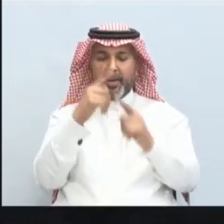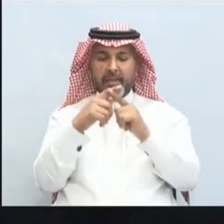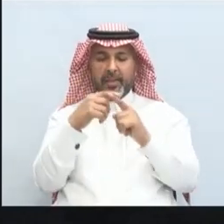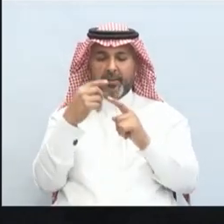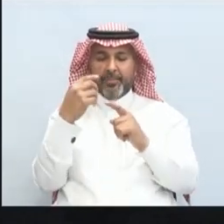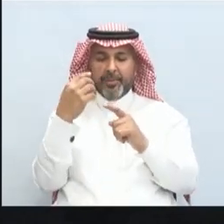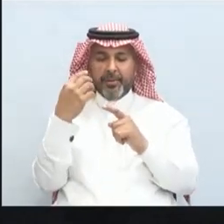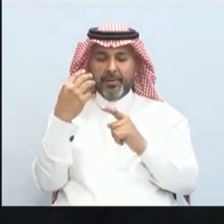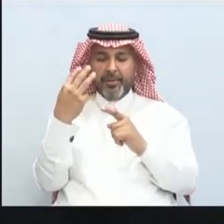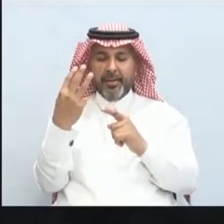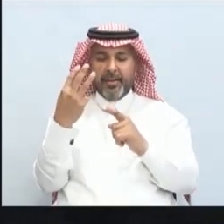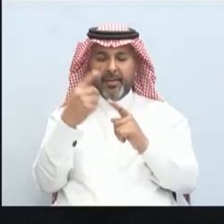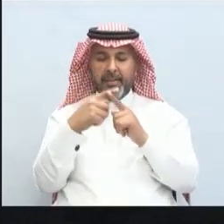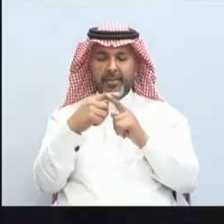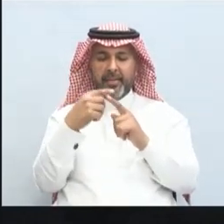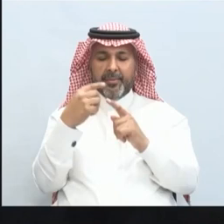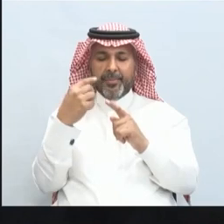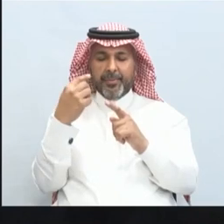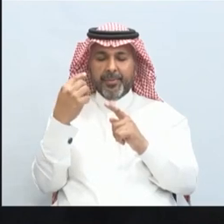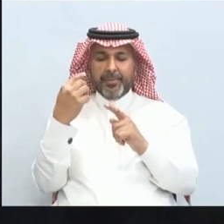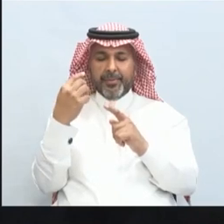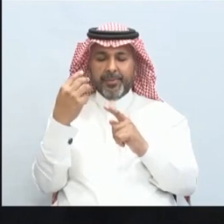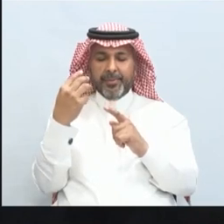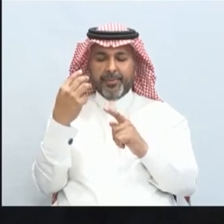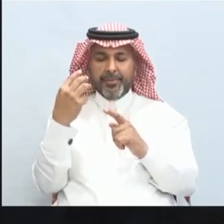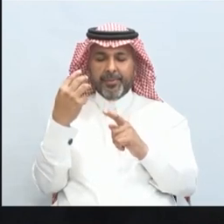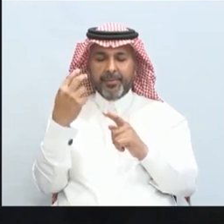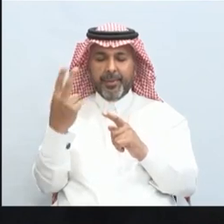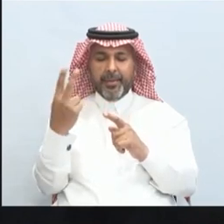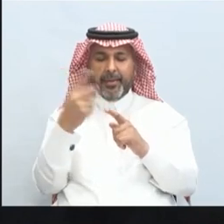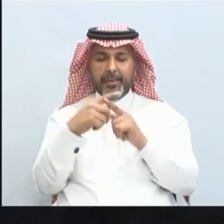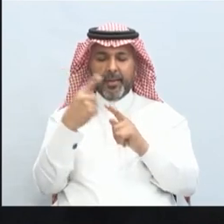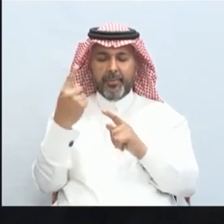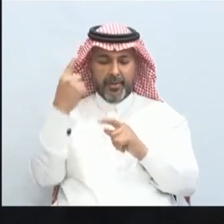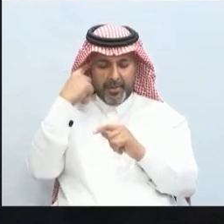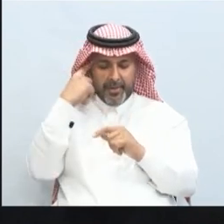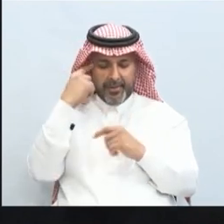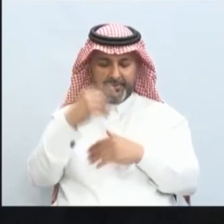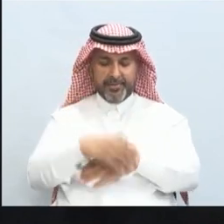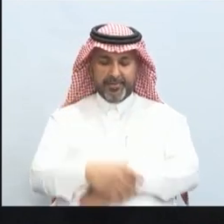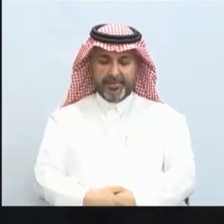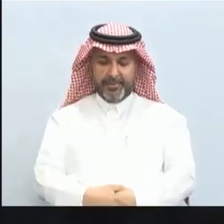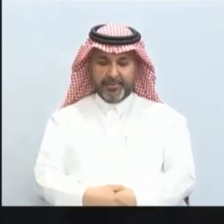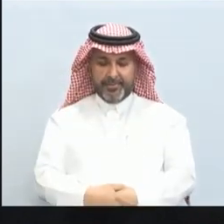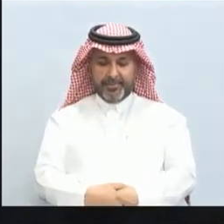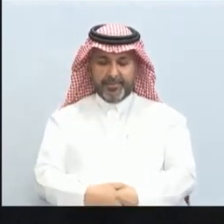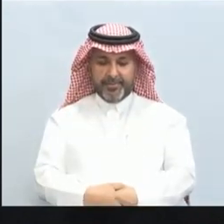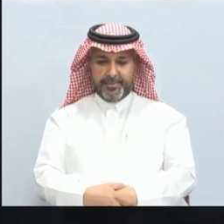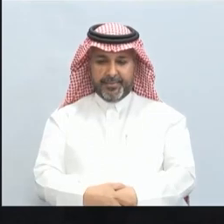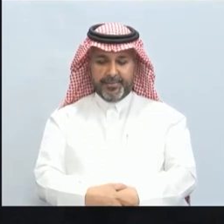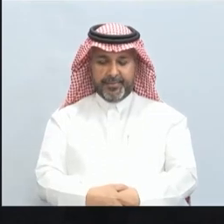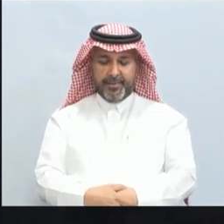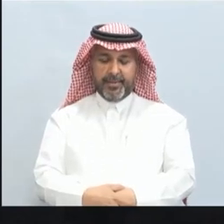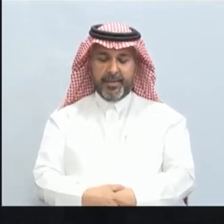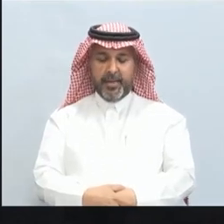ترتيبهم حيكون 5 ناقص واح فكتوريا يعني 4 فكتوريا بهذا الشكل اذا اذا كان التباديل